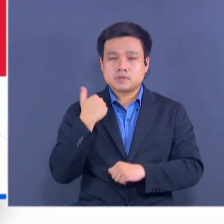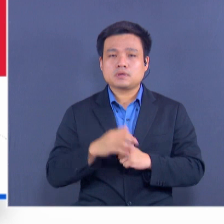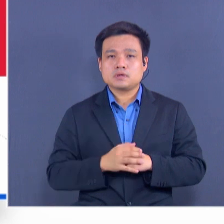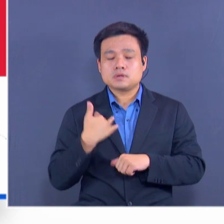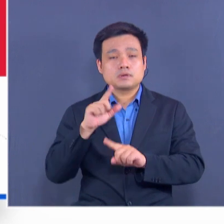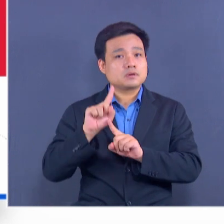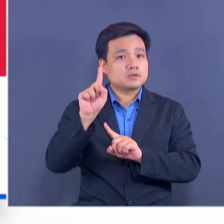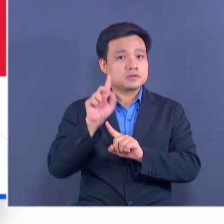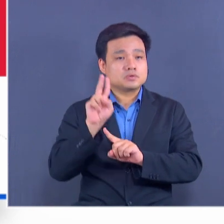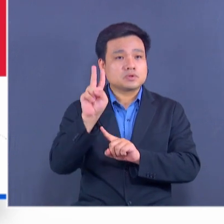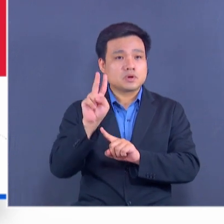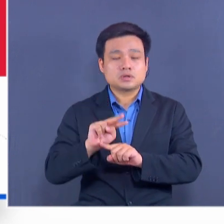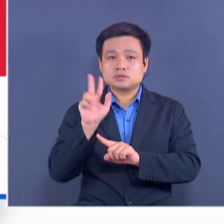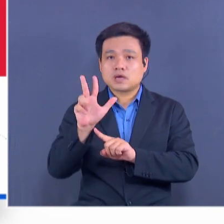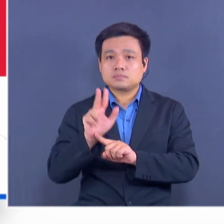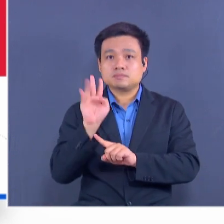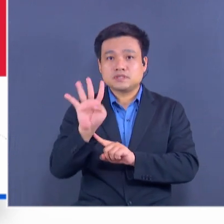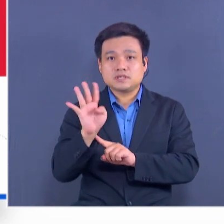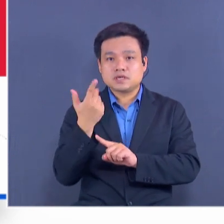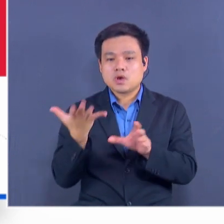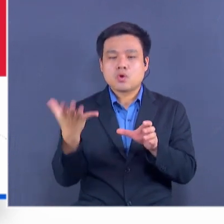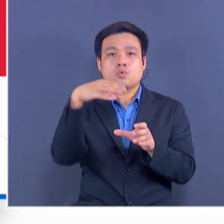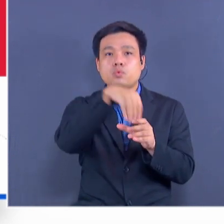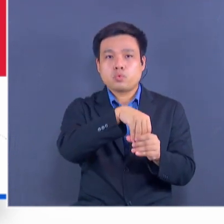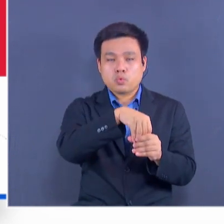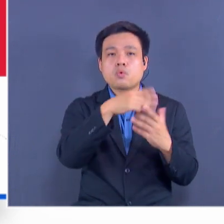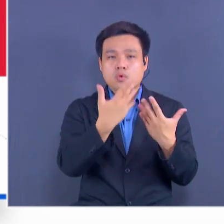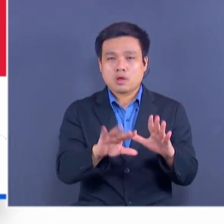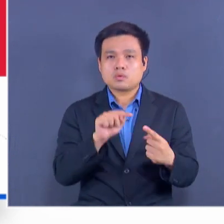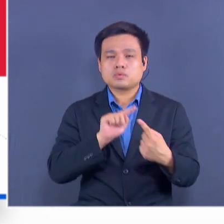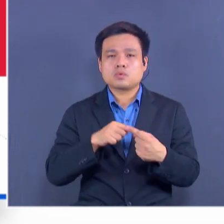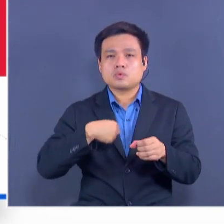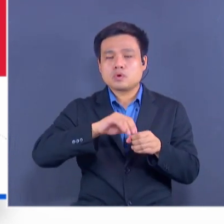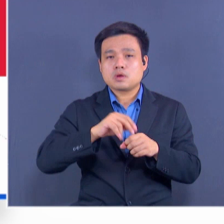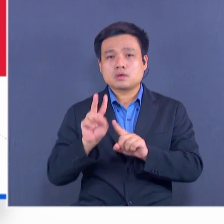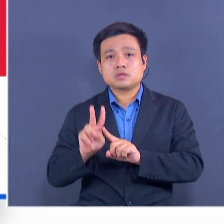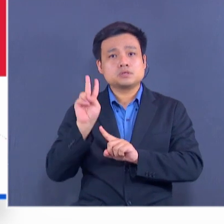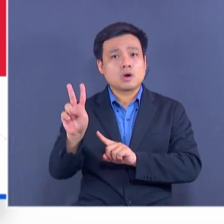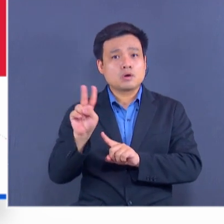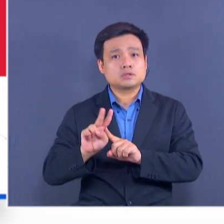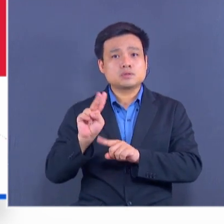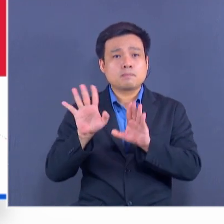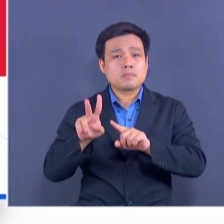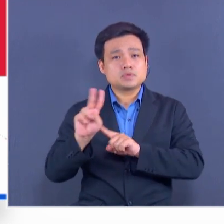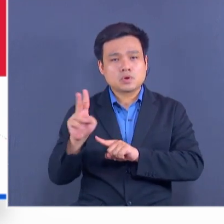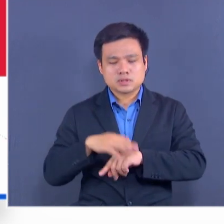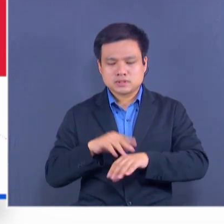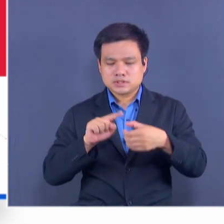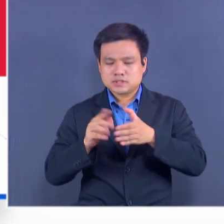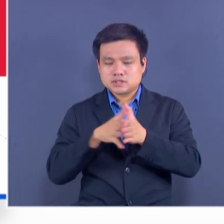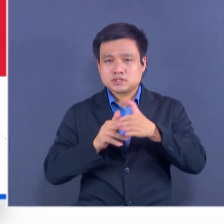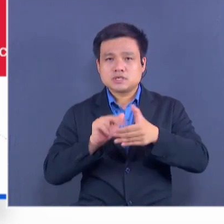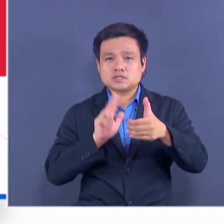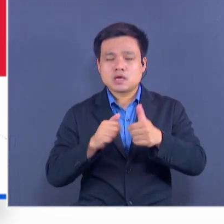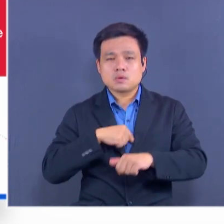น้ำมัน peppermintเมนทอลและการบูรยาหม่องน้ำเซี่ยงพลิ้วสูตร 2น้ำใสครับให้กลิ่นหอม